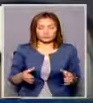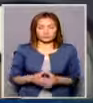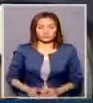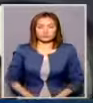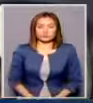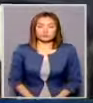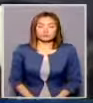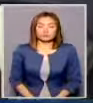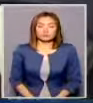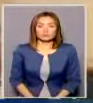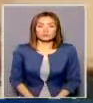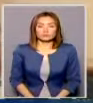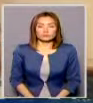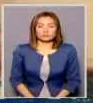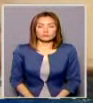управлений.